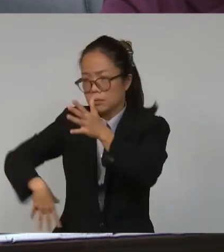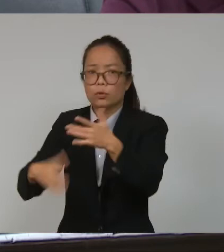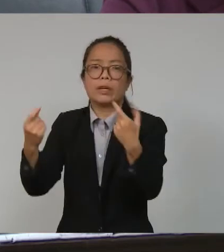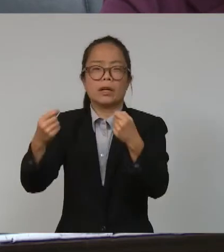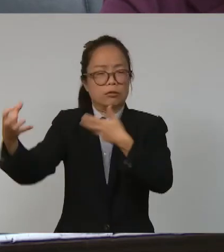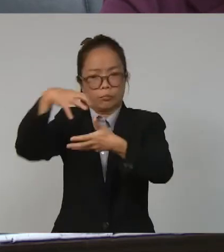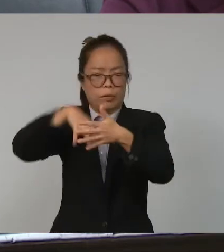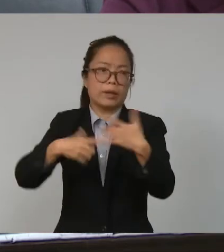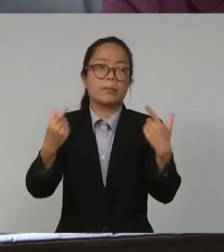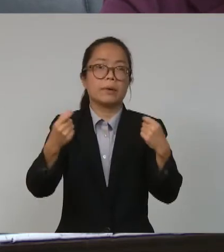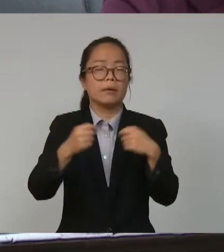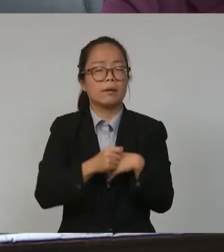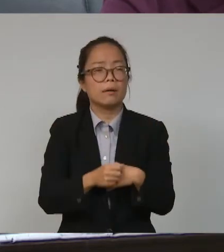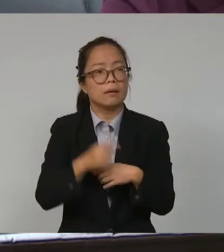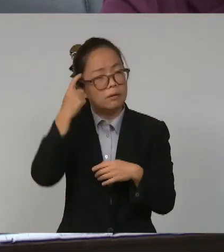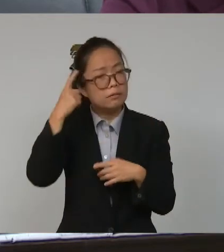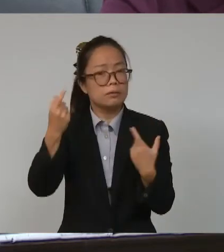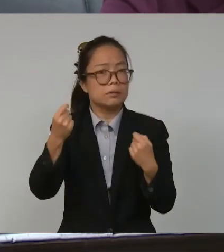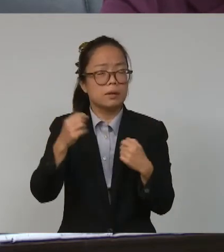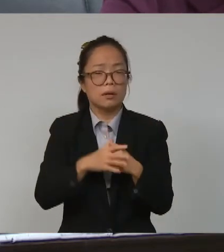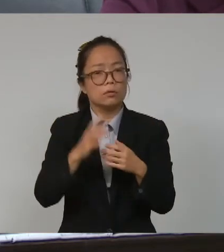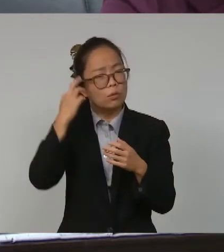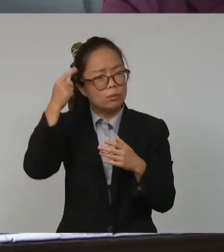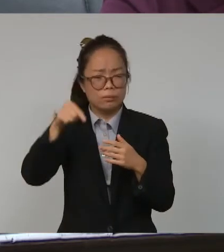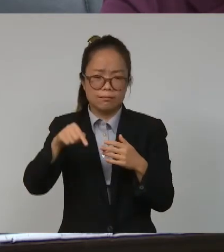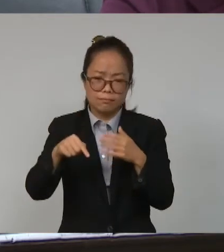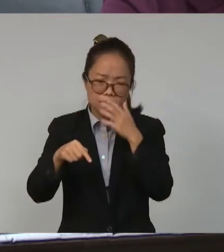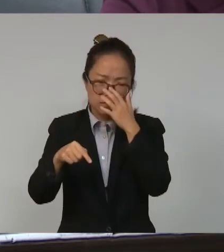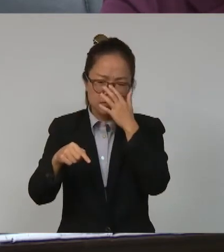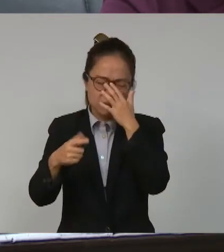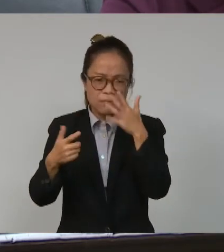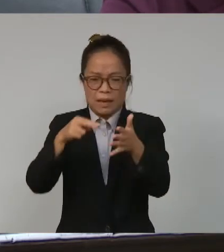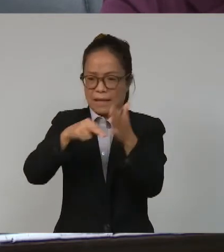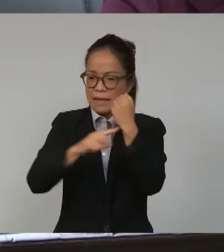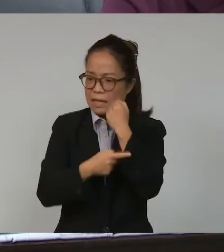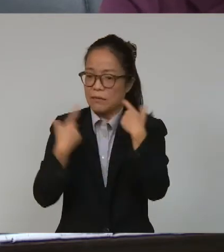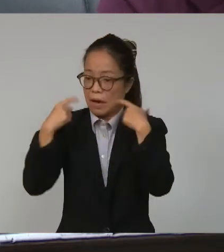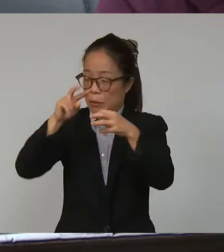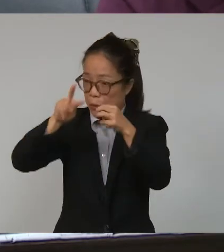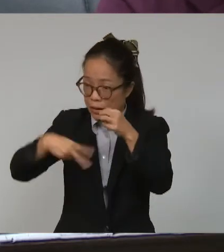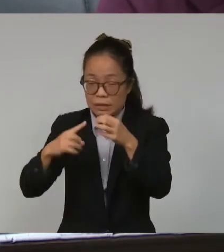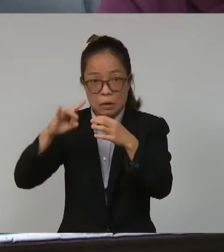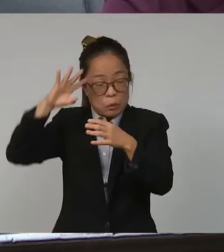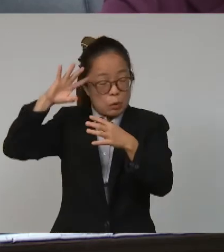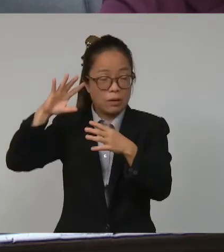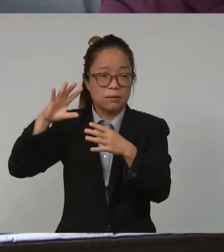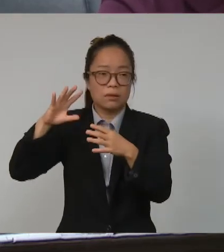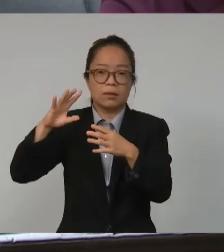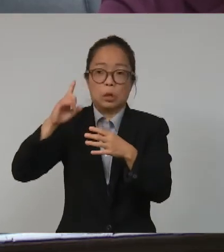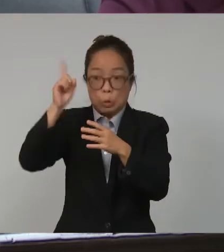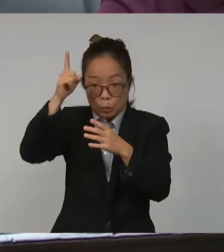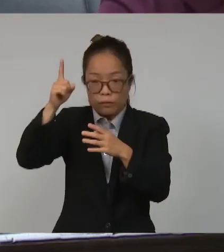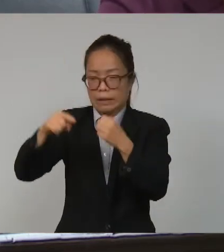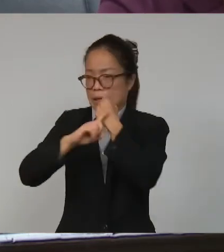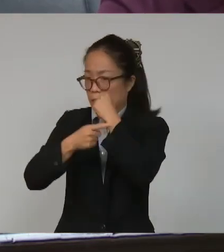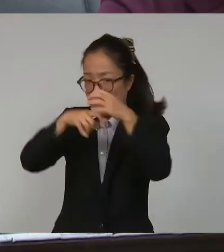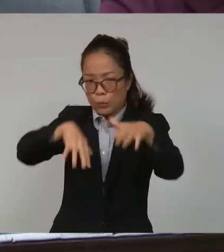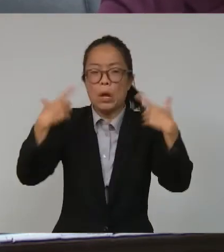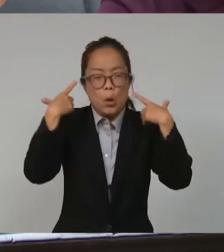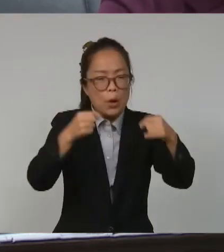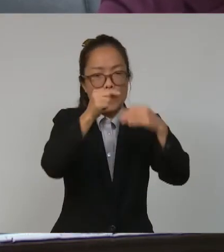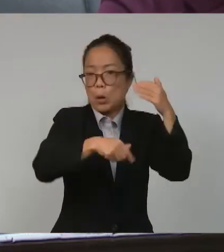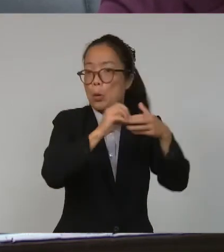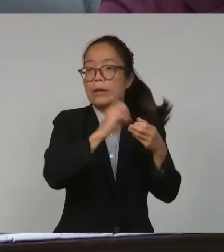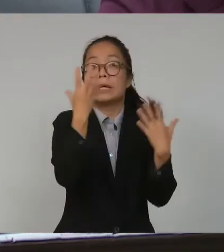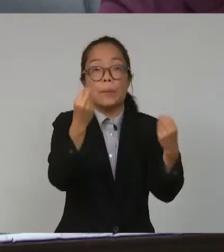面的。所以啊，这个地方啊，我觉得可能就是说，立法原则的创制，除非说它是一个法律上所没有规范的